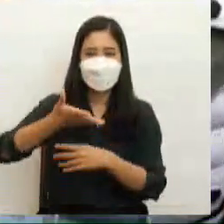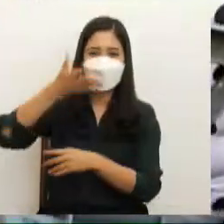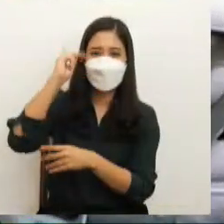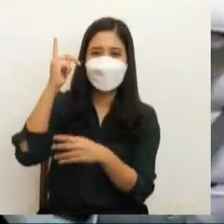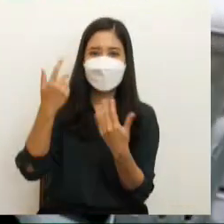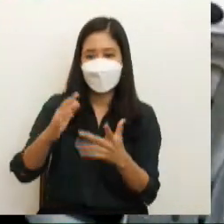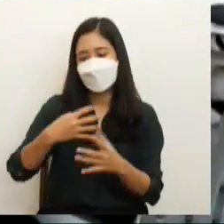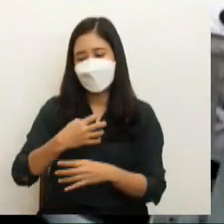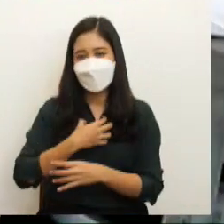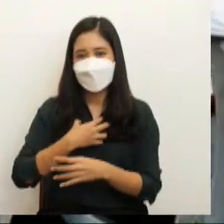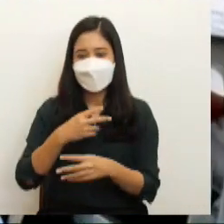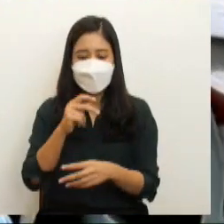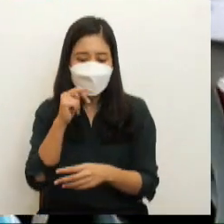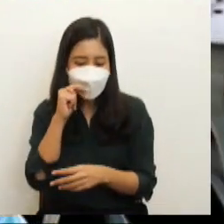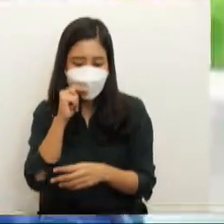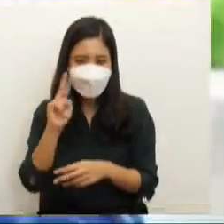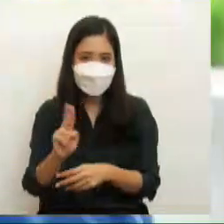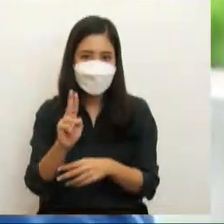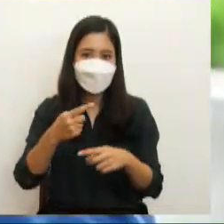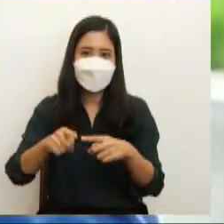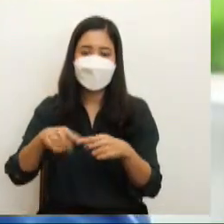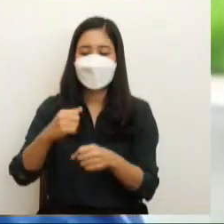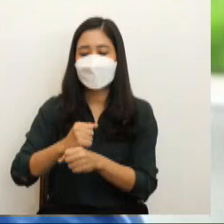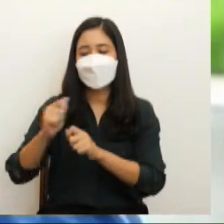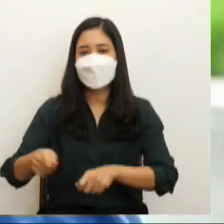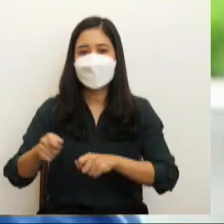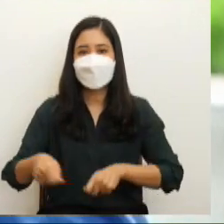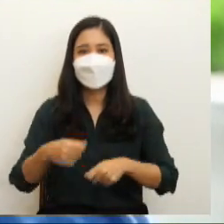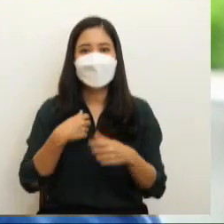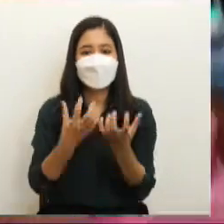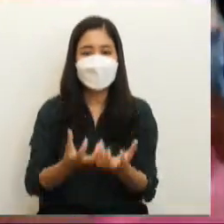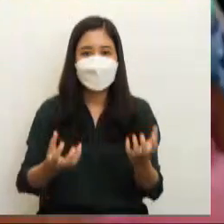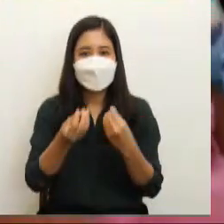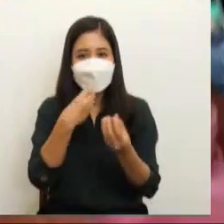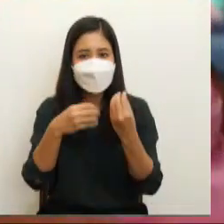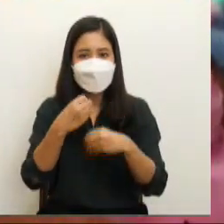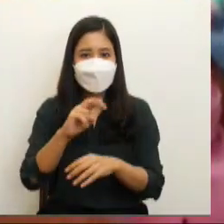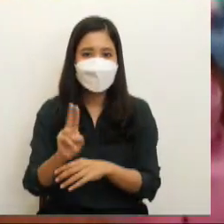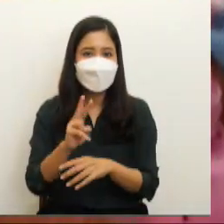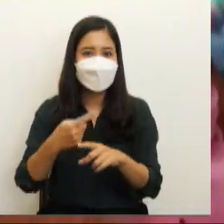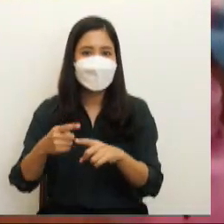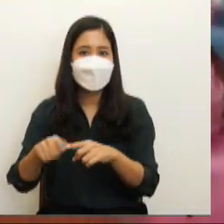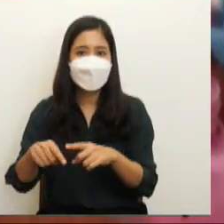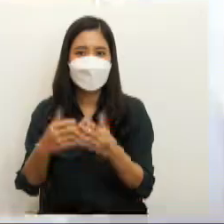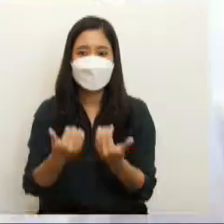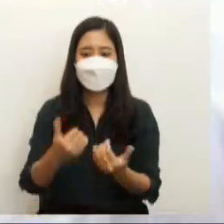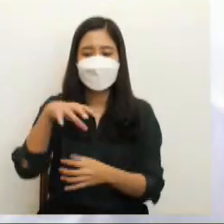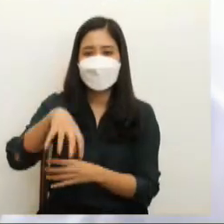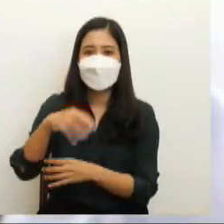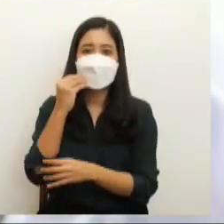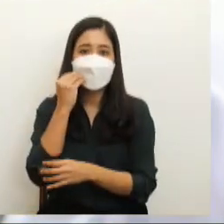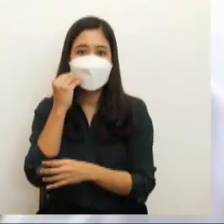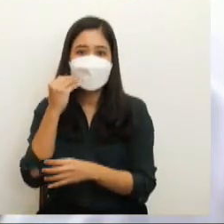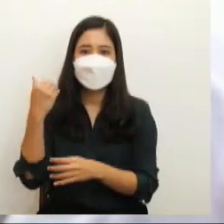ที่อยากมีน้ำใช้ในด้านเกษตรกรรมด้านอุปโภคบริโภคนะคะเพราะว่าใน5หมู่บ้านเรามี